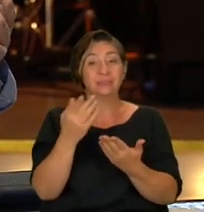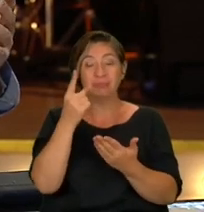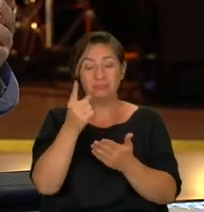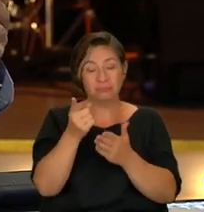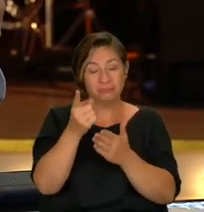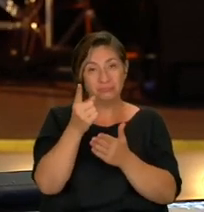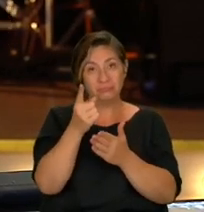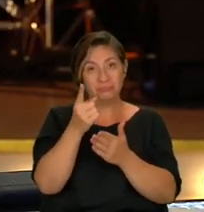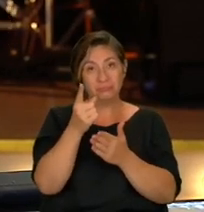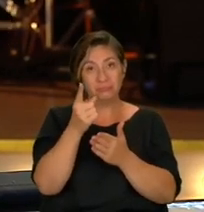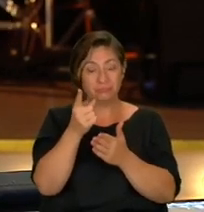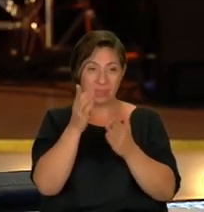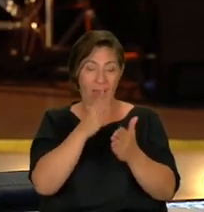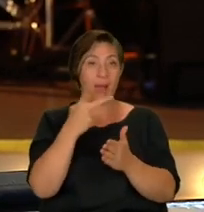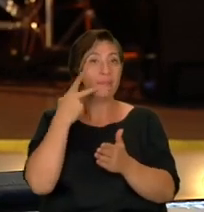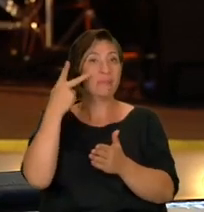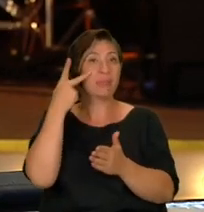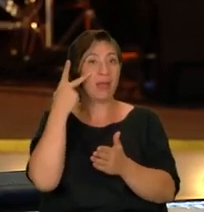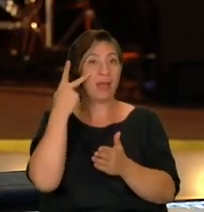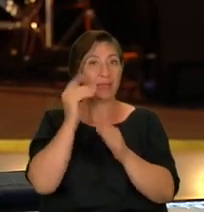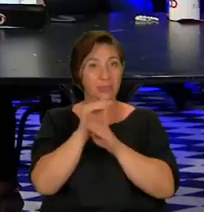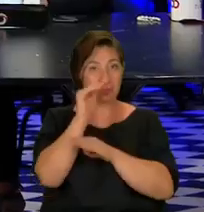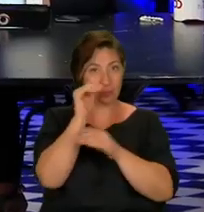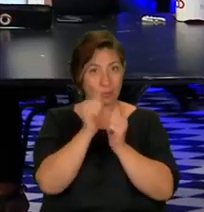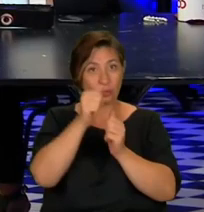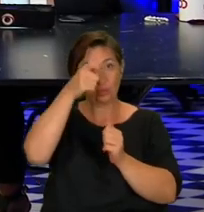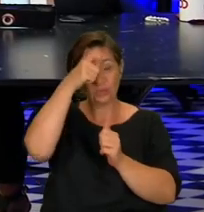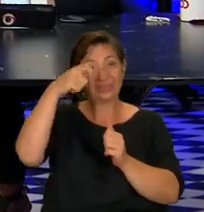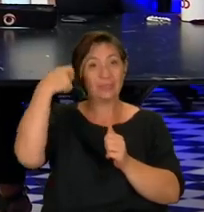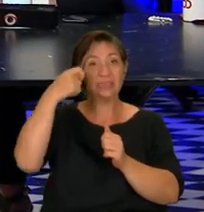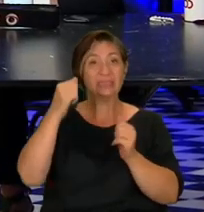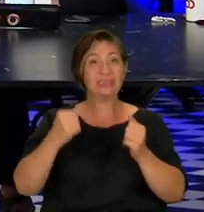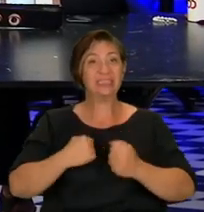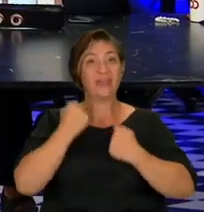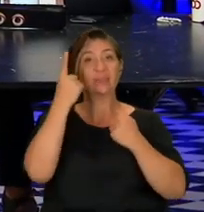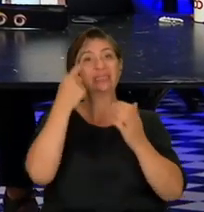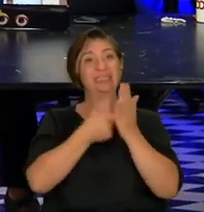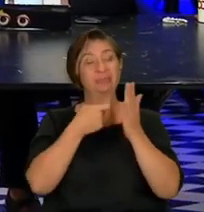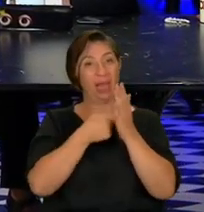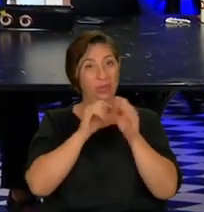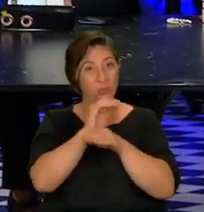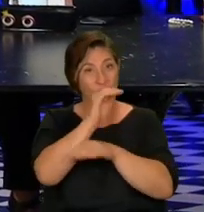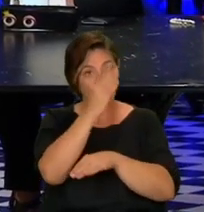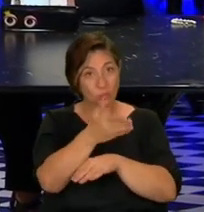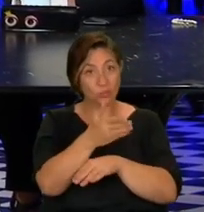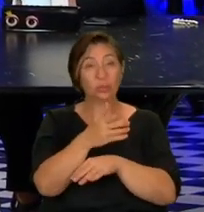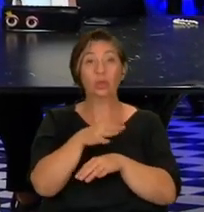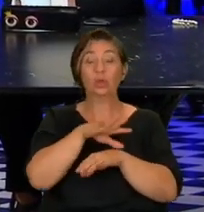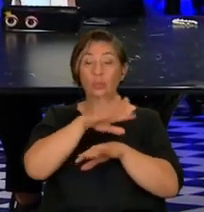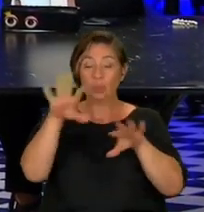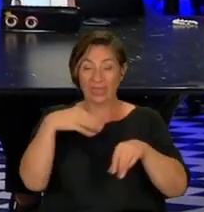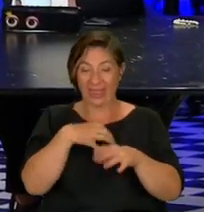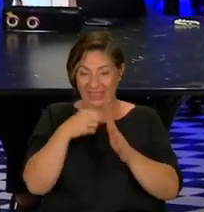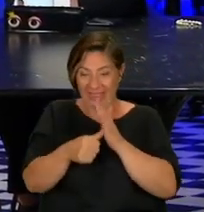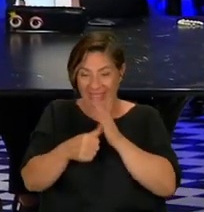bir yandan bir ablayla yaşıyorsunuz. Türk sinemasının dev bir ismiyle yaşıyorsunuz. Evet. Bütün